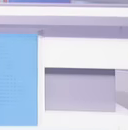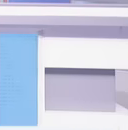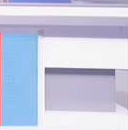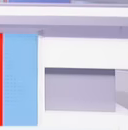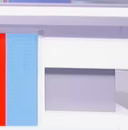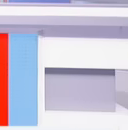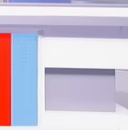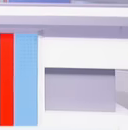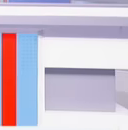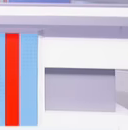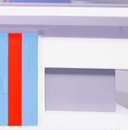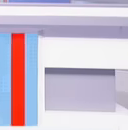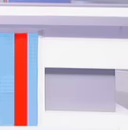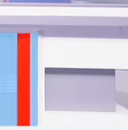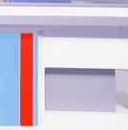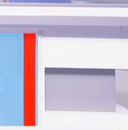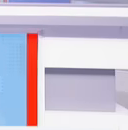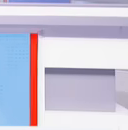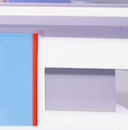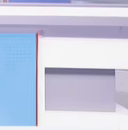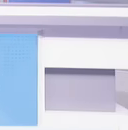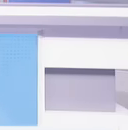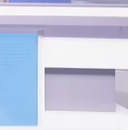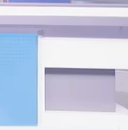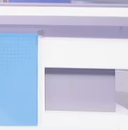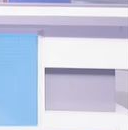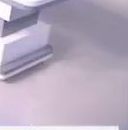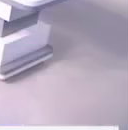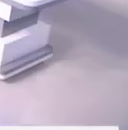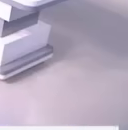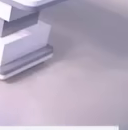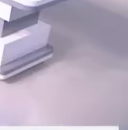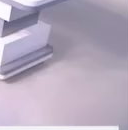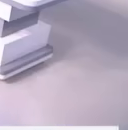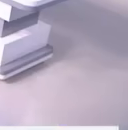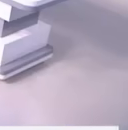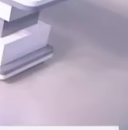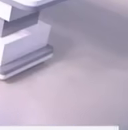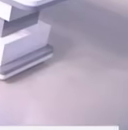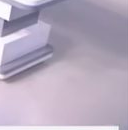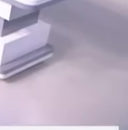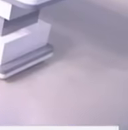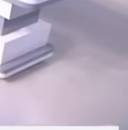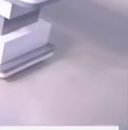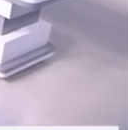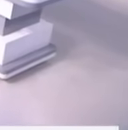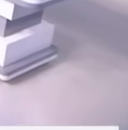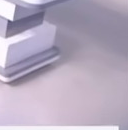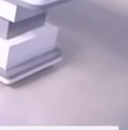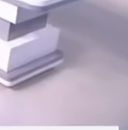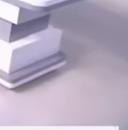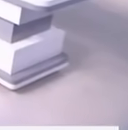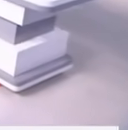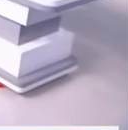преминават честванията в Пловдив, в центърът на тържествата и днес? Димитър Димитров е на пряката ни линия. Честит празник!